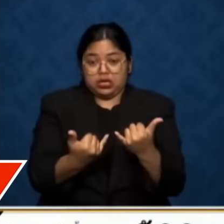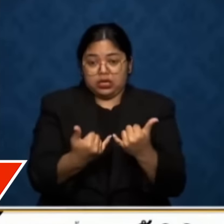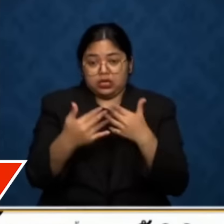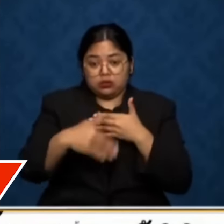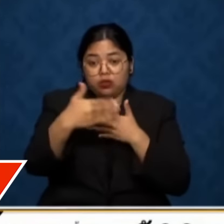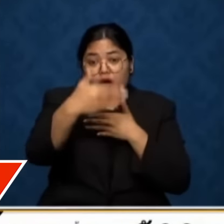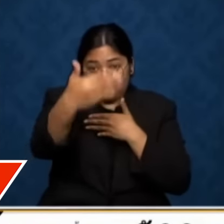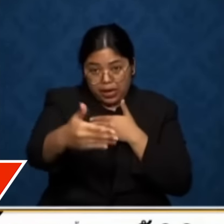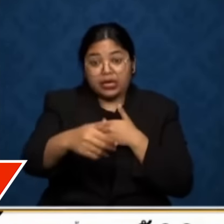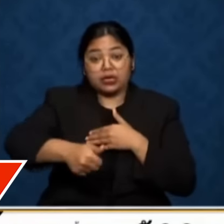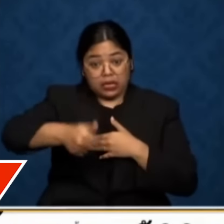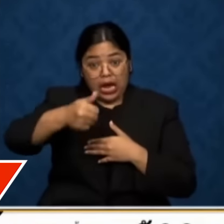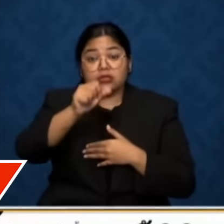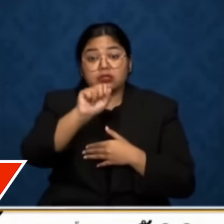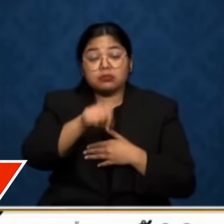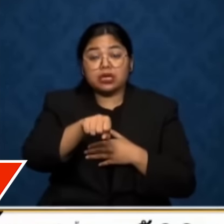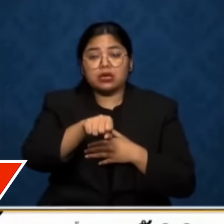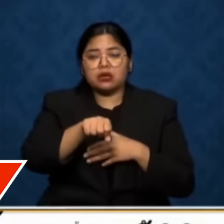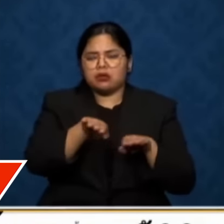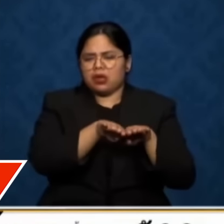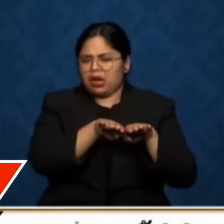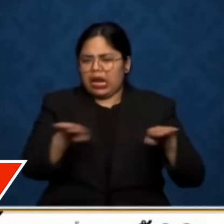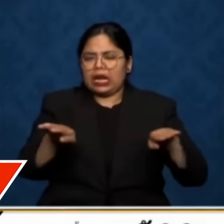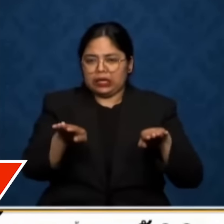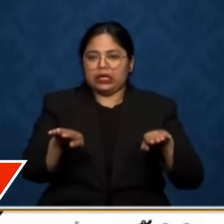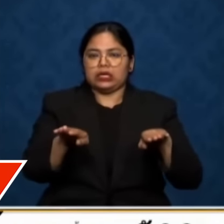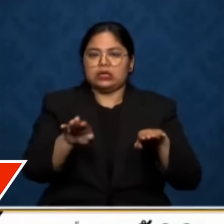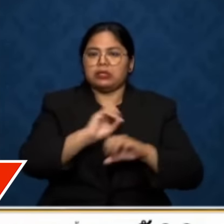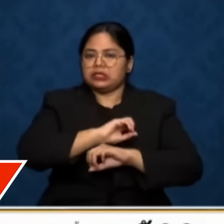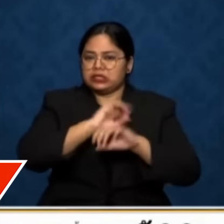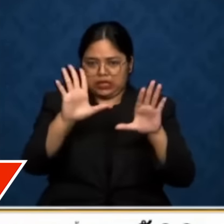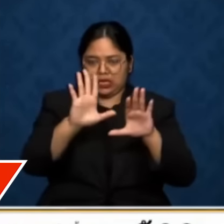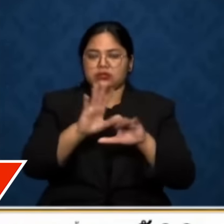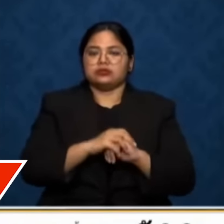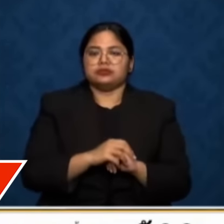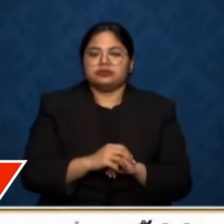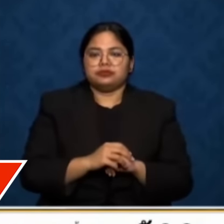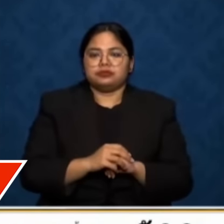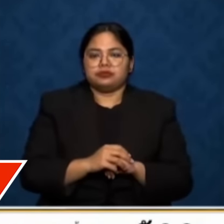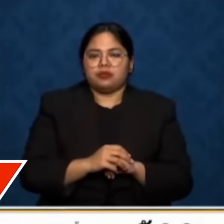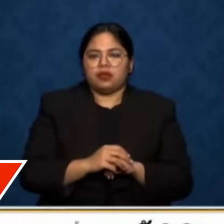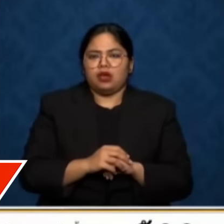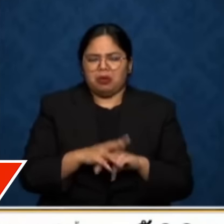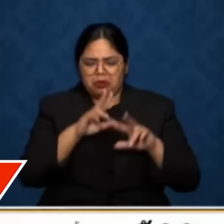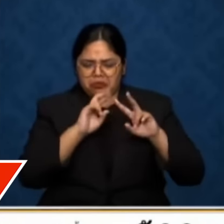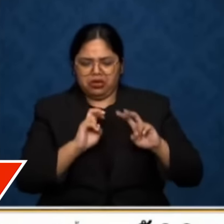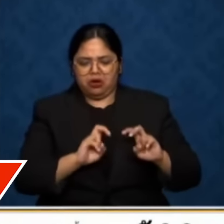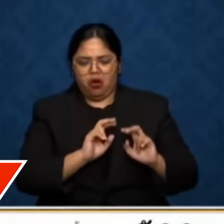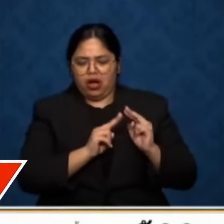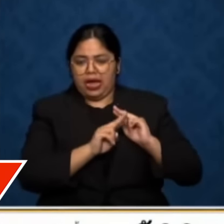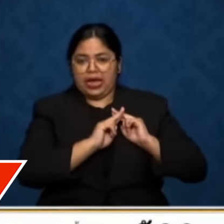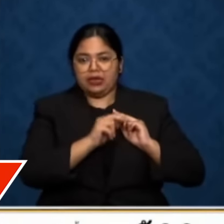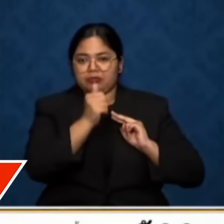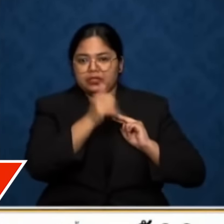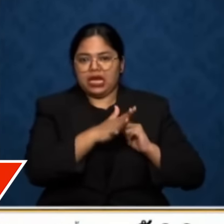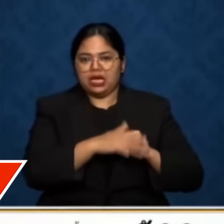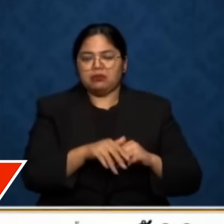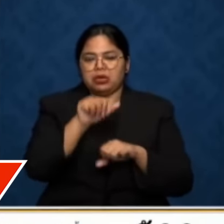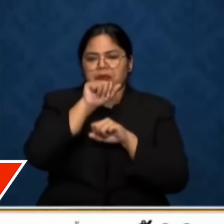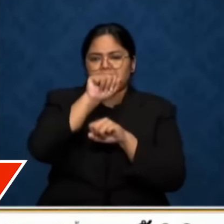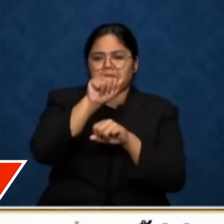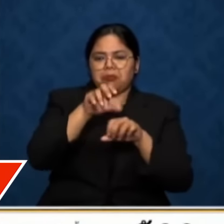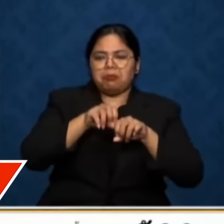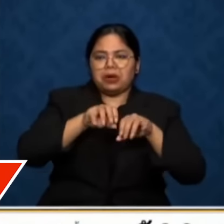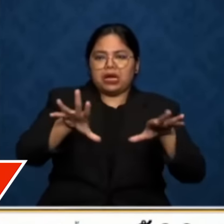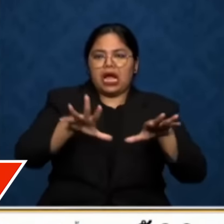หมครับขอหลักเกณฑ์ที่มันเป็นรูปธรรมกว่านี้ได้ไหมครับเอาที่มันไม่ใช้ดุลพินิจเนี่ยท่านออกเป็นประกาศกระทรวงหรือ